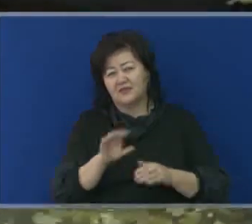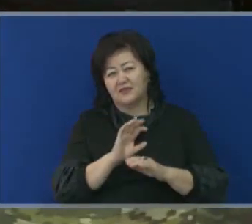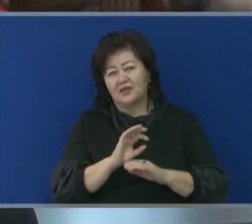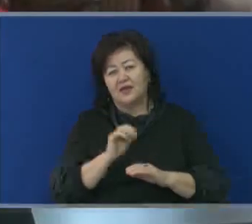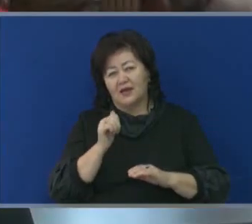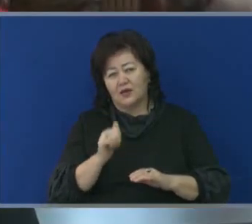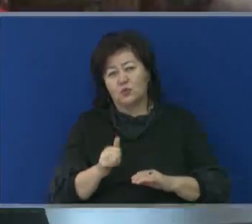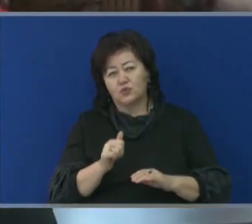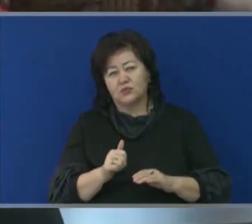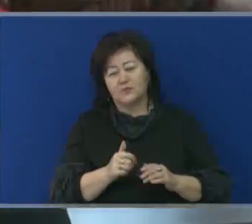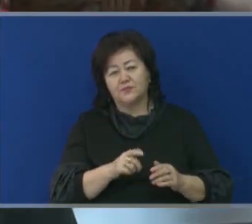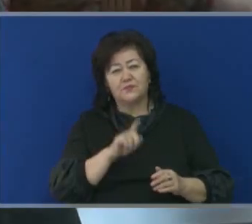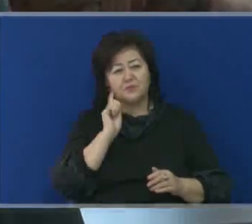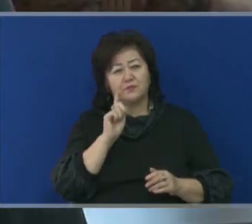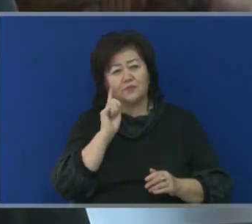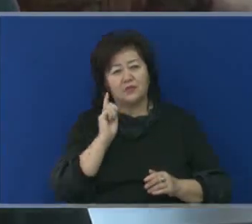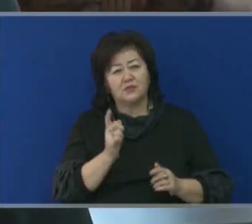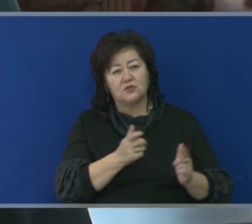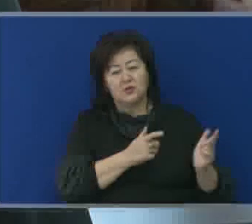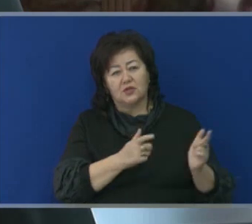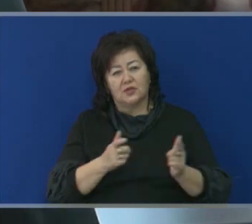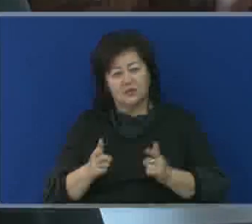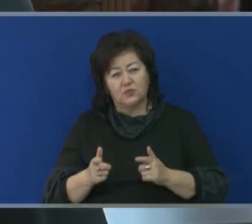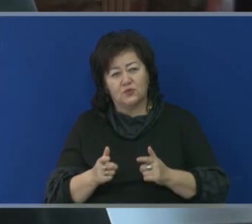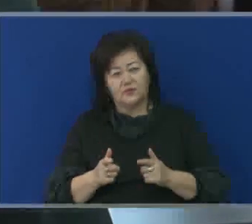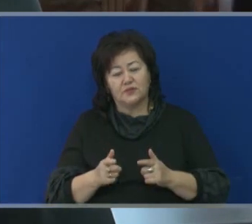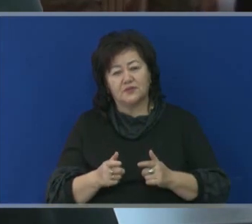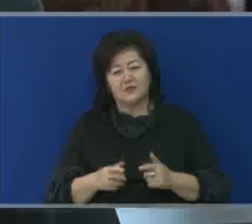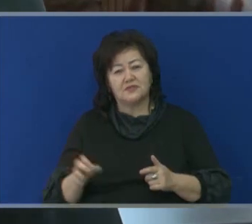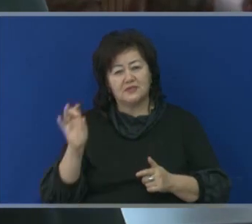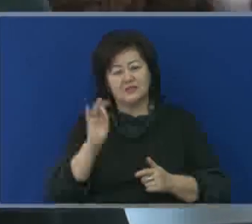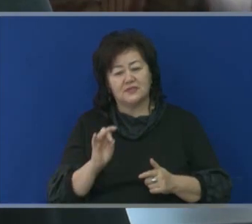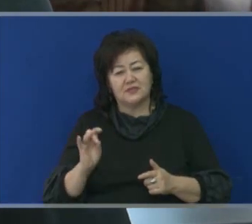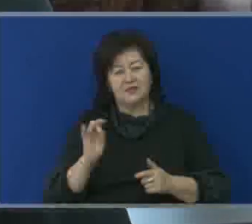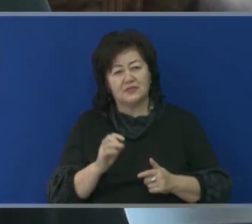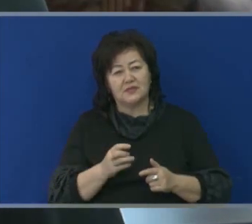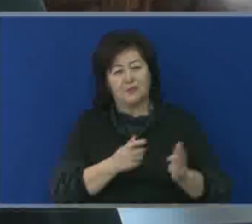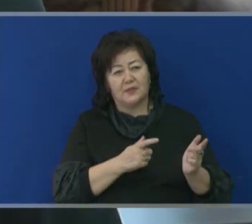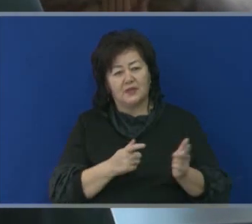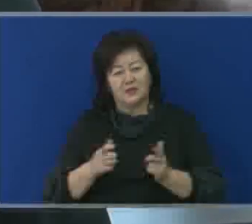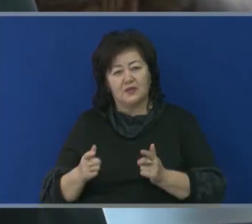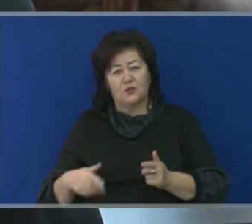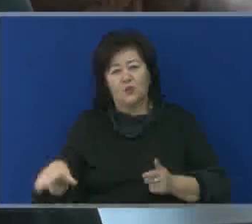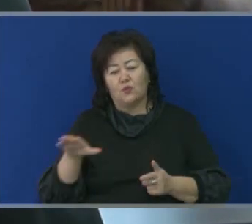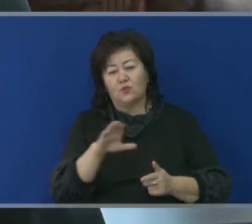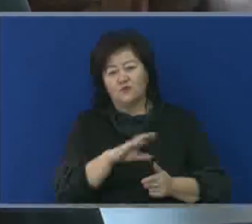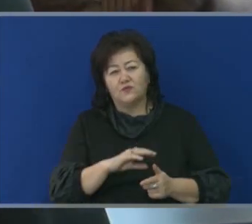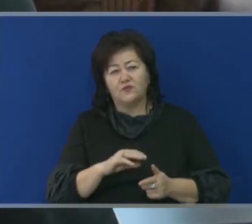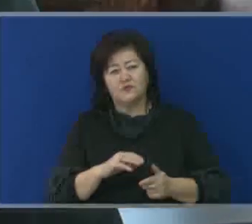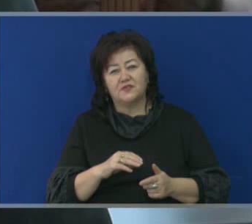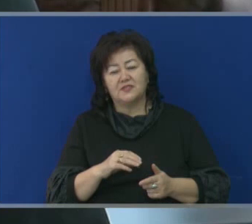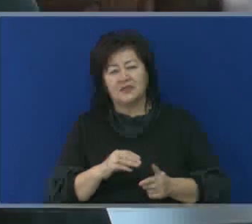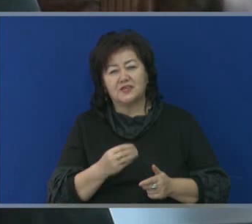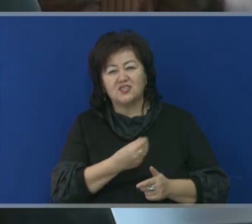заметна. Молодежь относится к этому нормально, поэтому с энтузиазмом. Даже вот сейчас видите, что у всех какой-то загар,